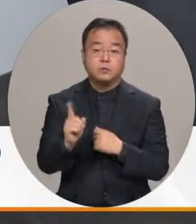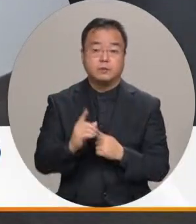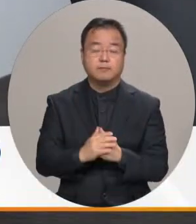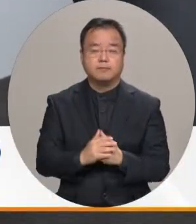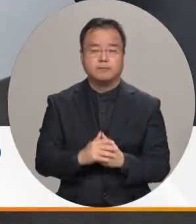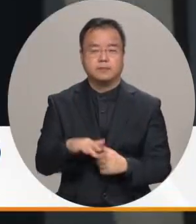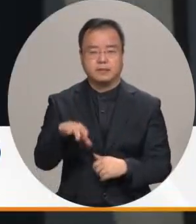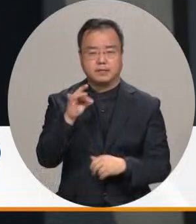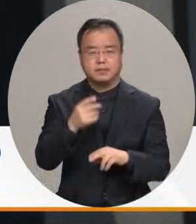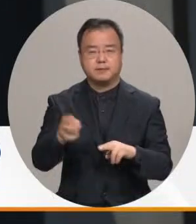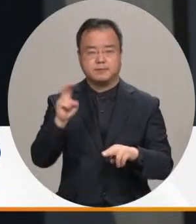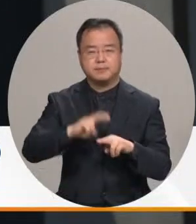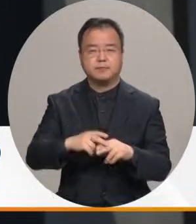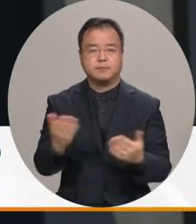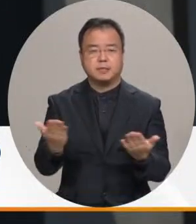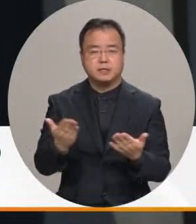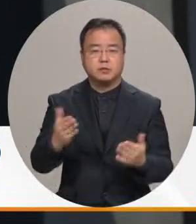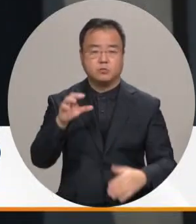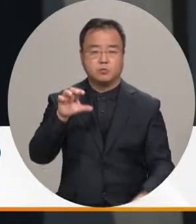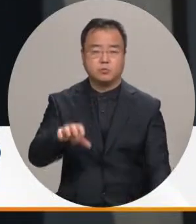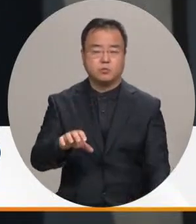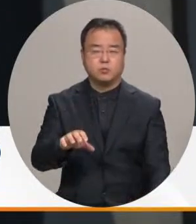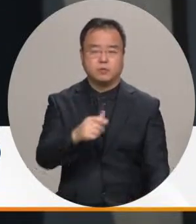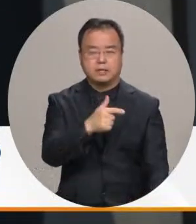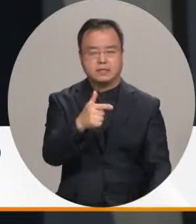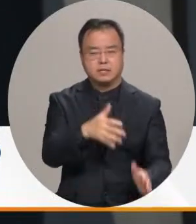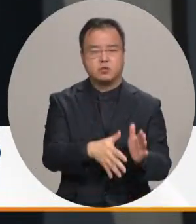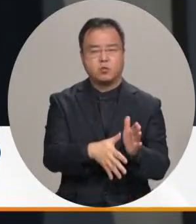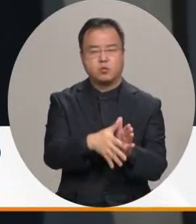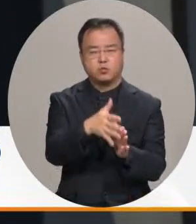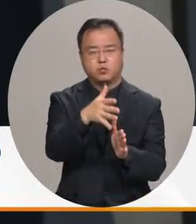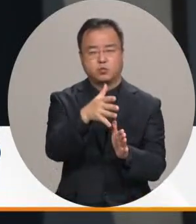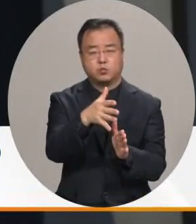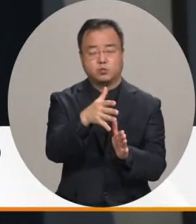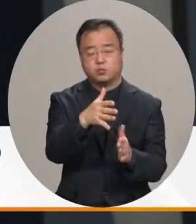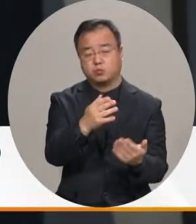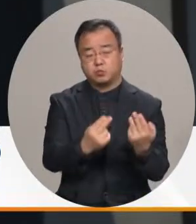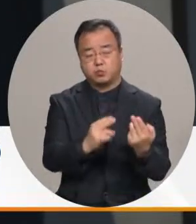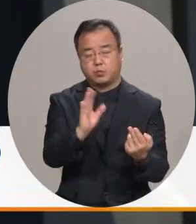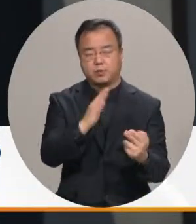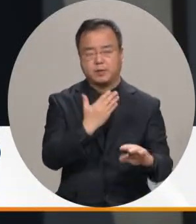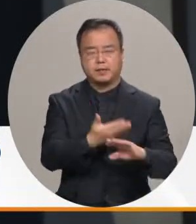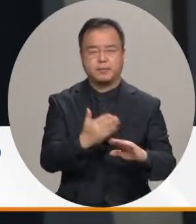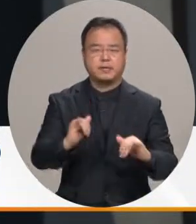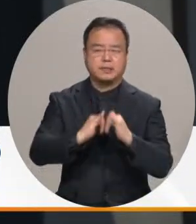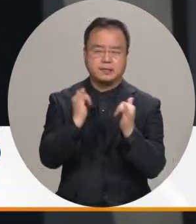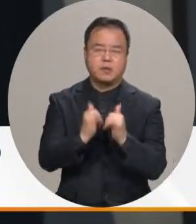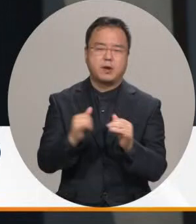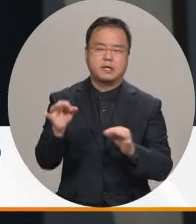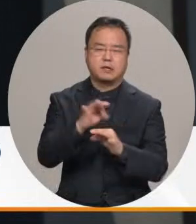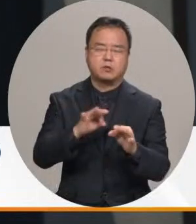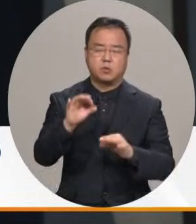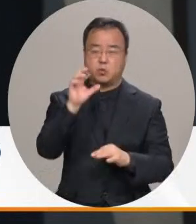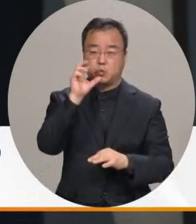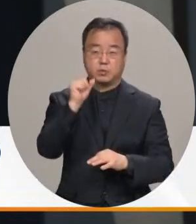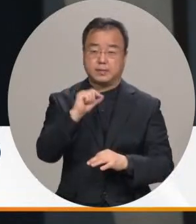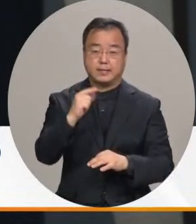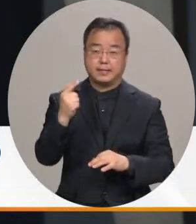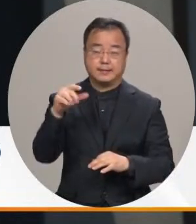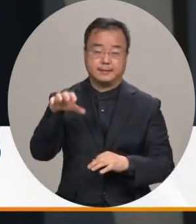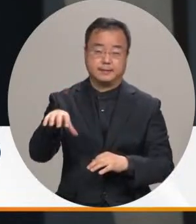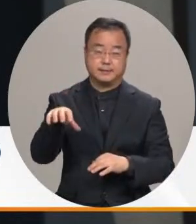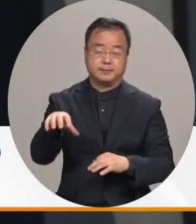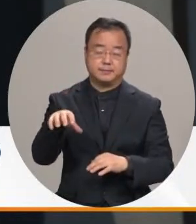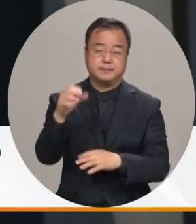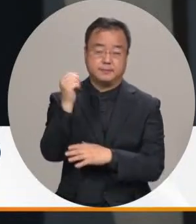초임지로 근무했던 곳이 약간 대도시하고는 상대적으로 좀 사회경제적으로 좀 낙후한 곳이었는데 그곳에서